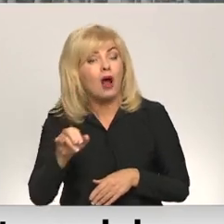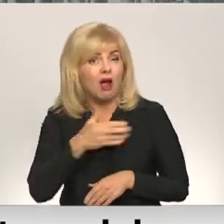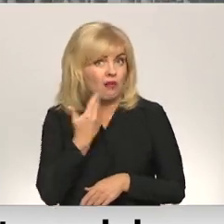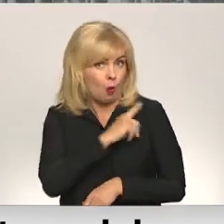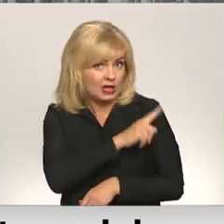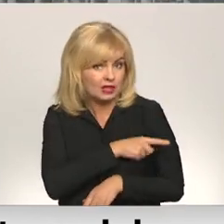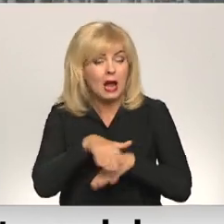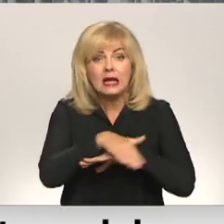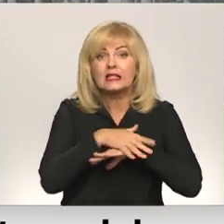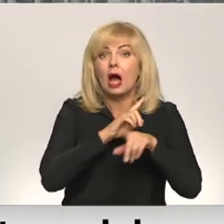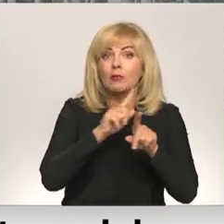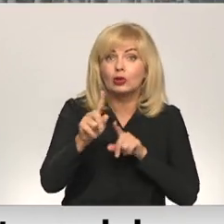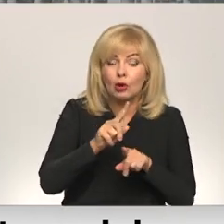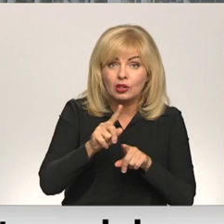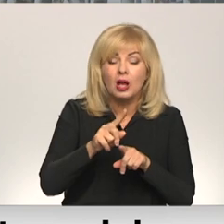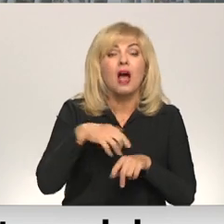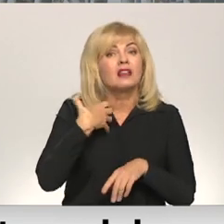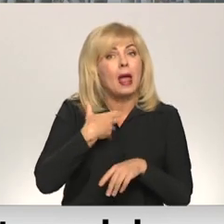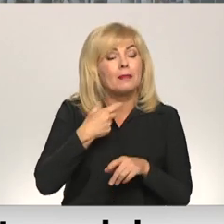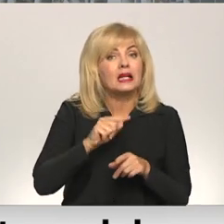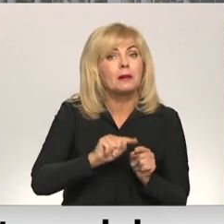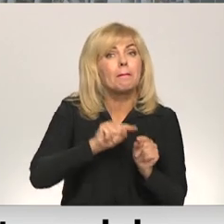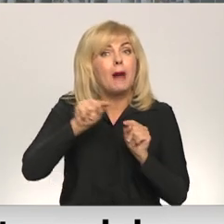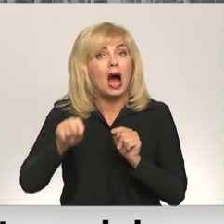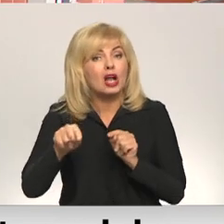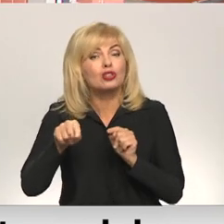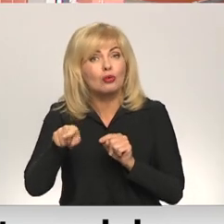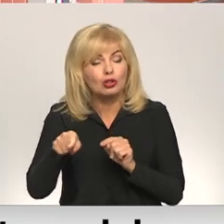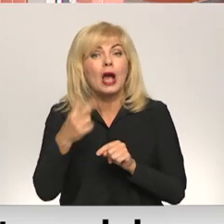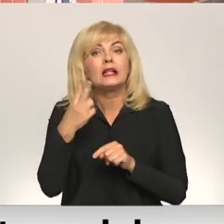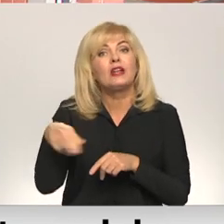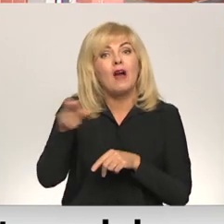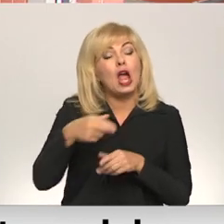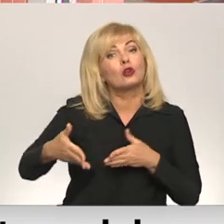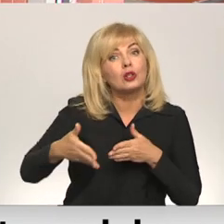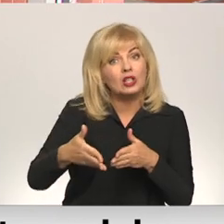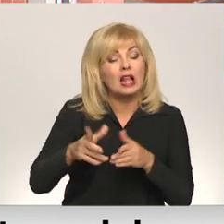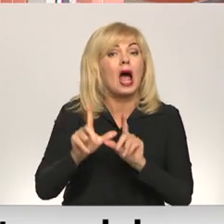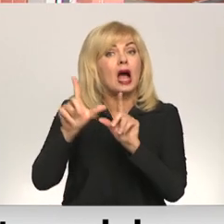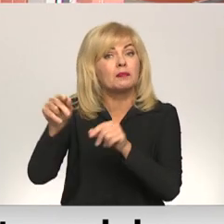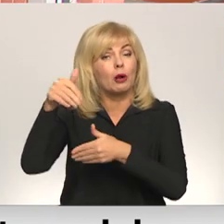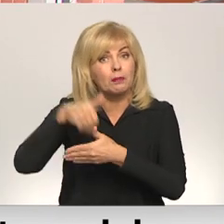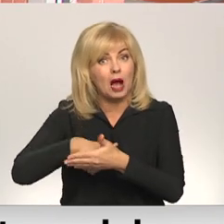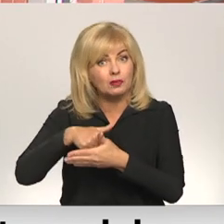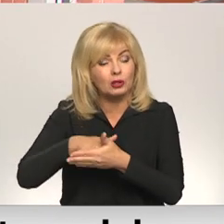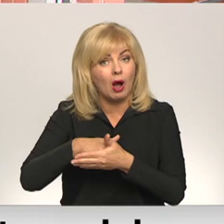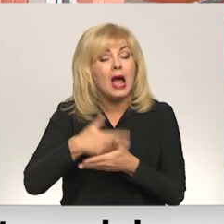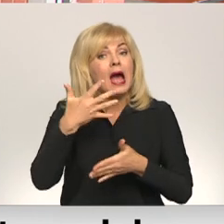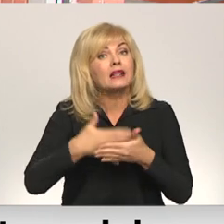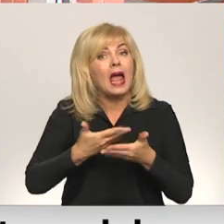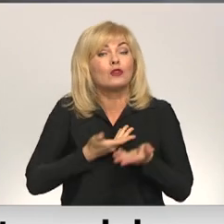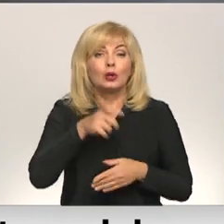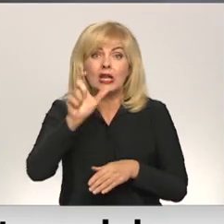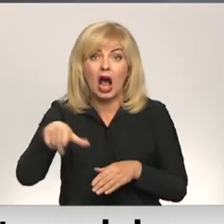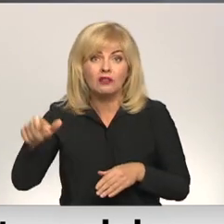sabiedrisko transportu jārēķinās ar pārsēšanos un vismaz 2 eiro ceļa izdevumiem, lai tiktu līdz pastam, rēķina vietējiem. Tad jau vieglāk